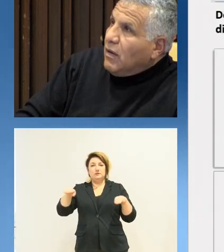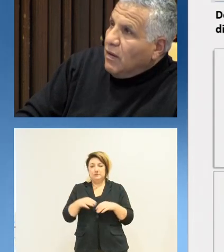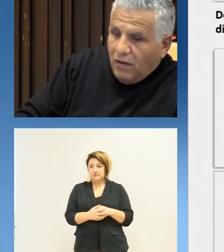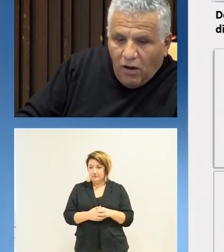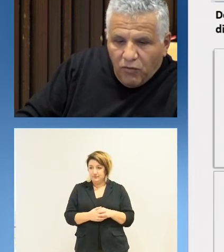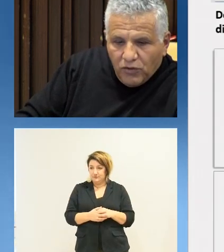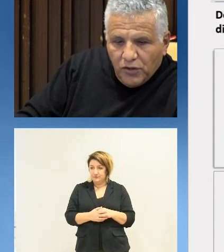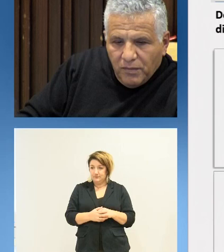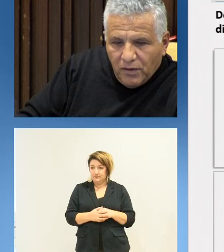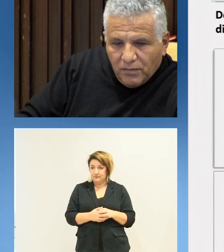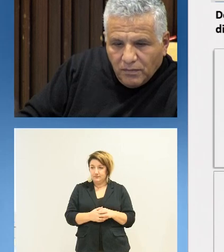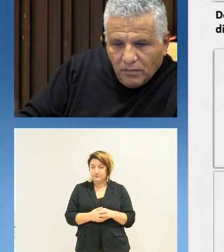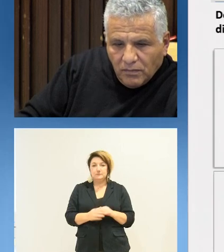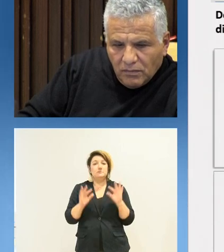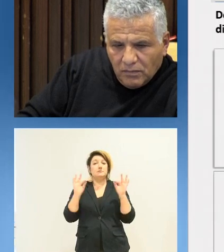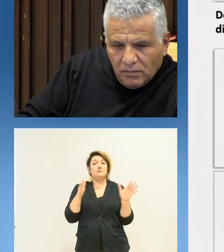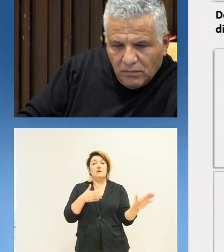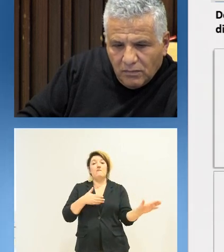en fonctionnement